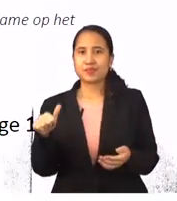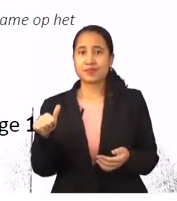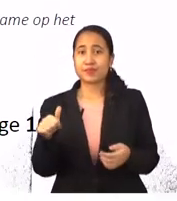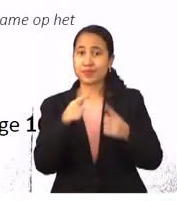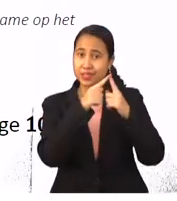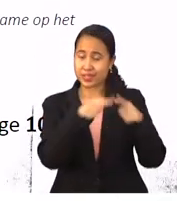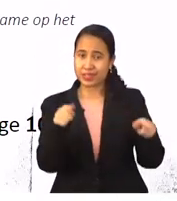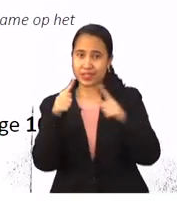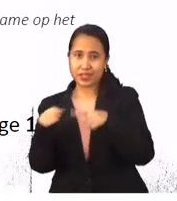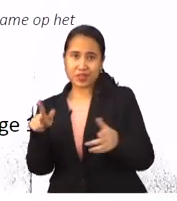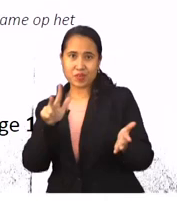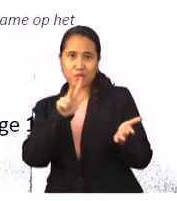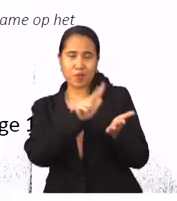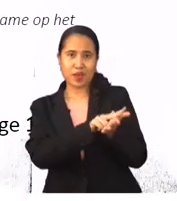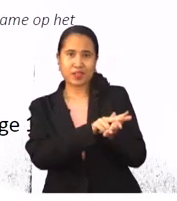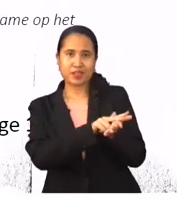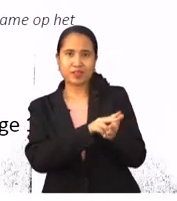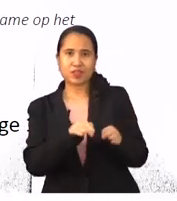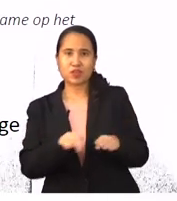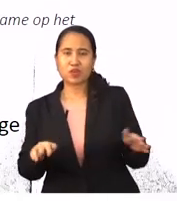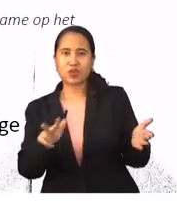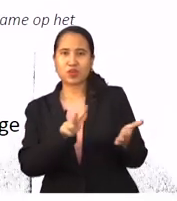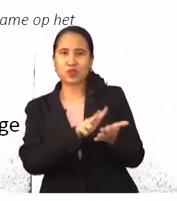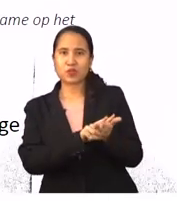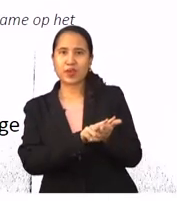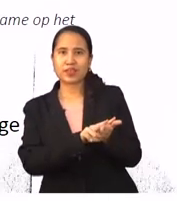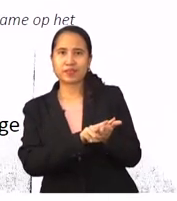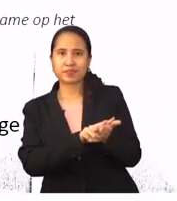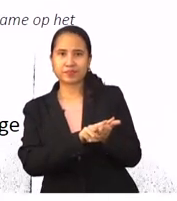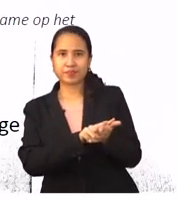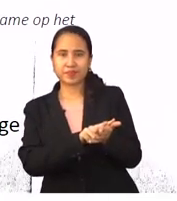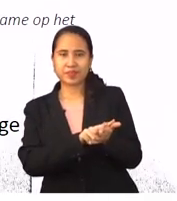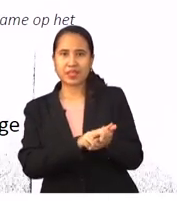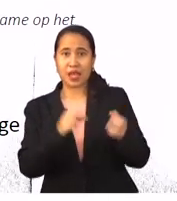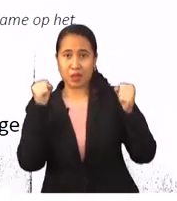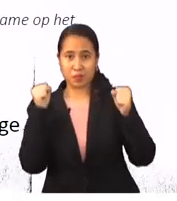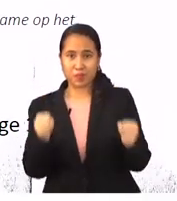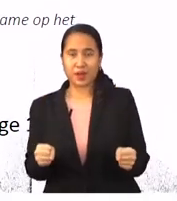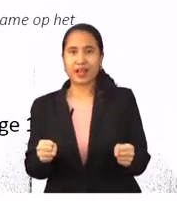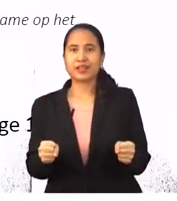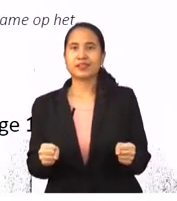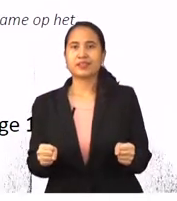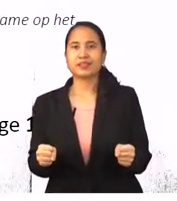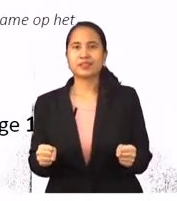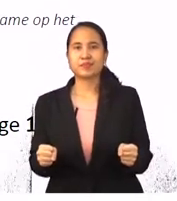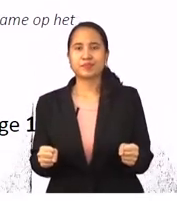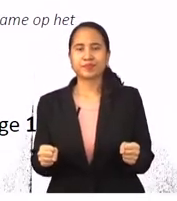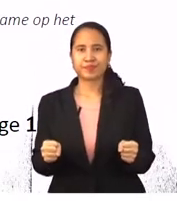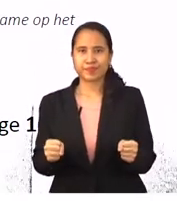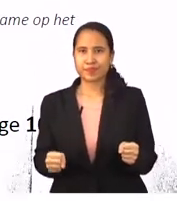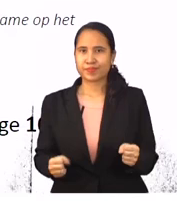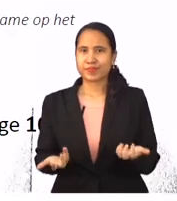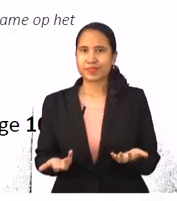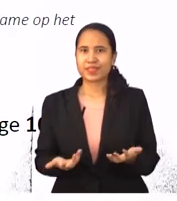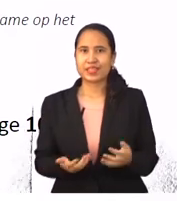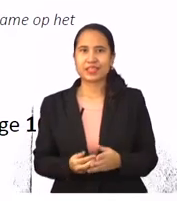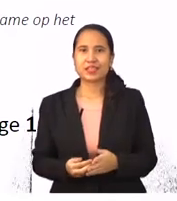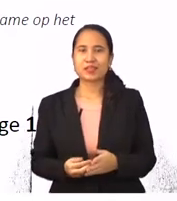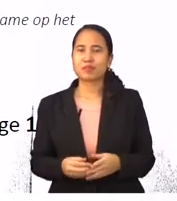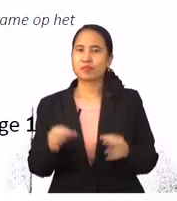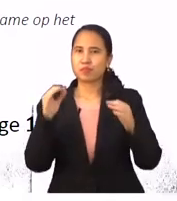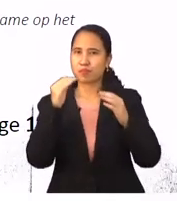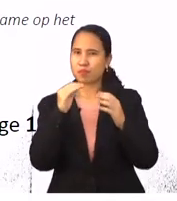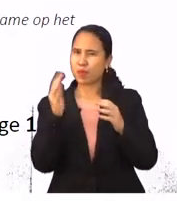artikel 131 lid 3 grondwet zijn grondwettelijke bepalingen aan welke niet een zekere rangorde kan worden